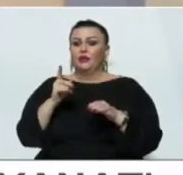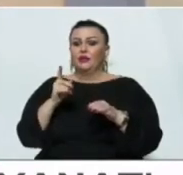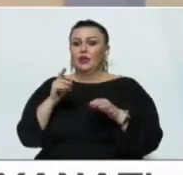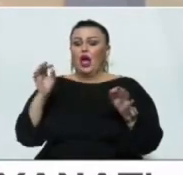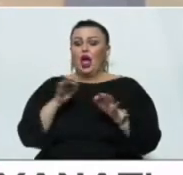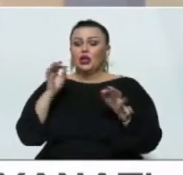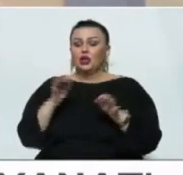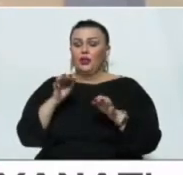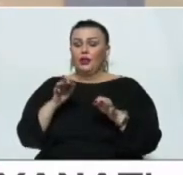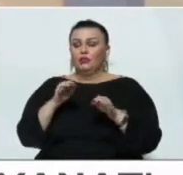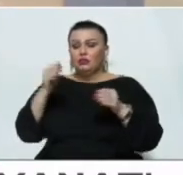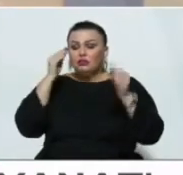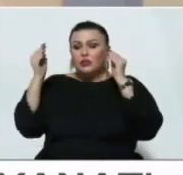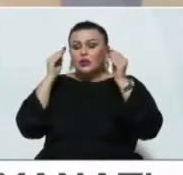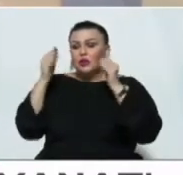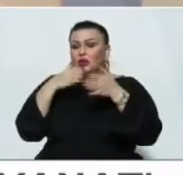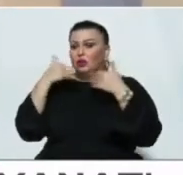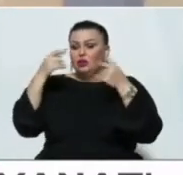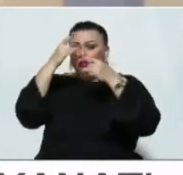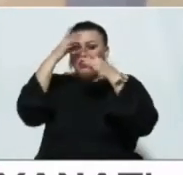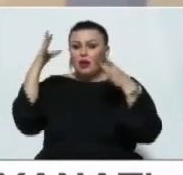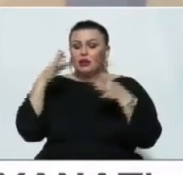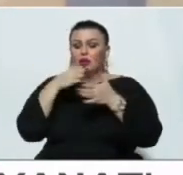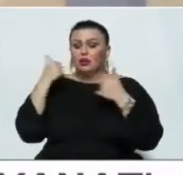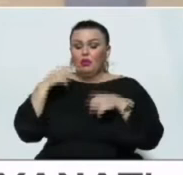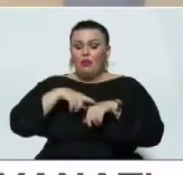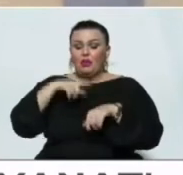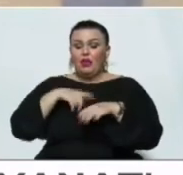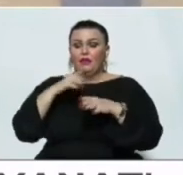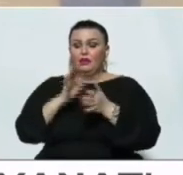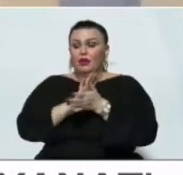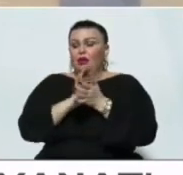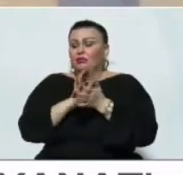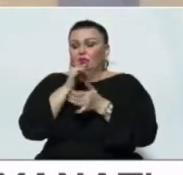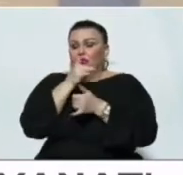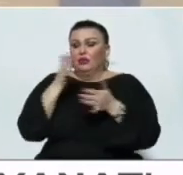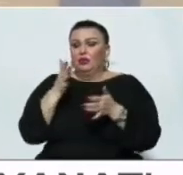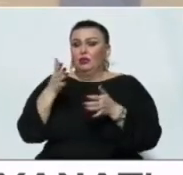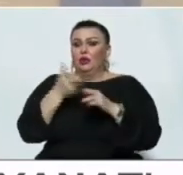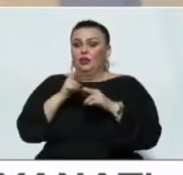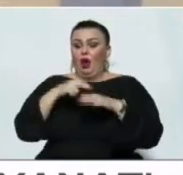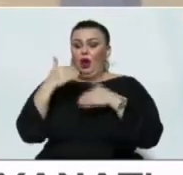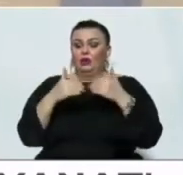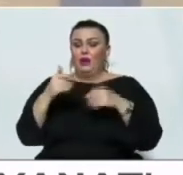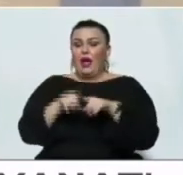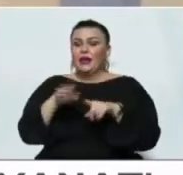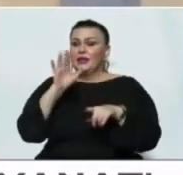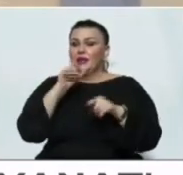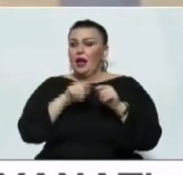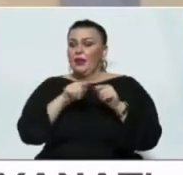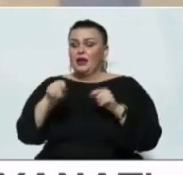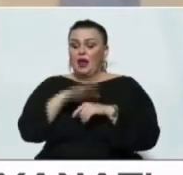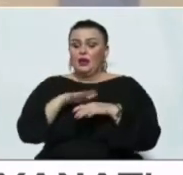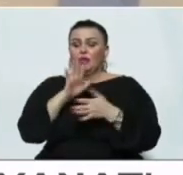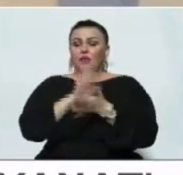heç bir fəlsəfəyə sığmayan, heç bir mədəniyyətə, heç bir mənəviyyətə sığmayan bir addımdır. Həm də eyni zamanda bu Ermənistanın